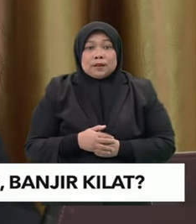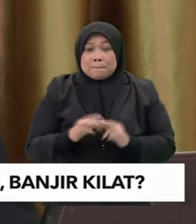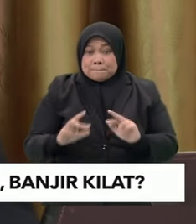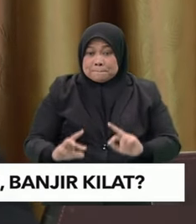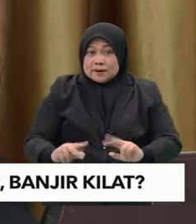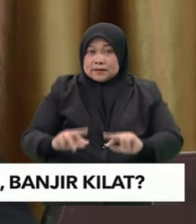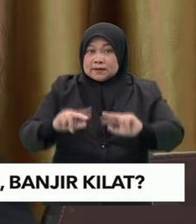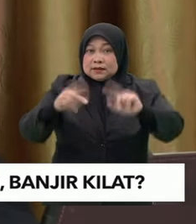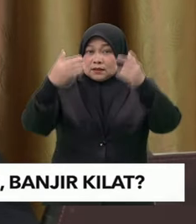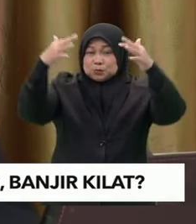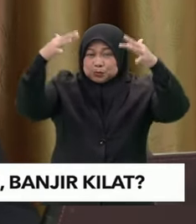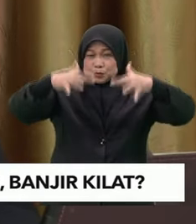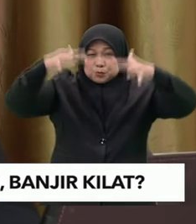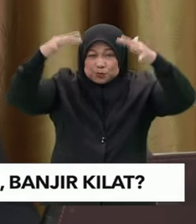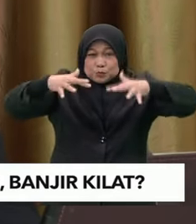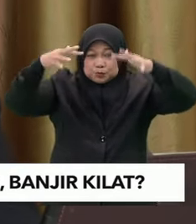peningkatan intensiti hujan itu